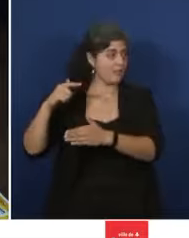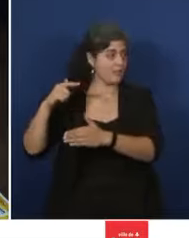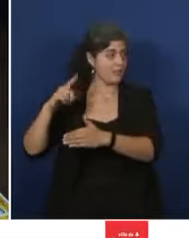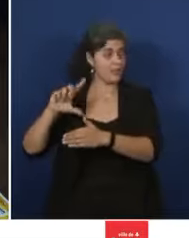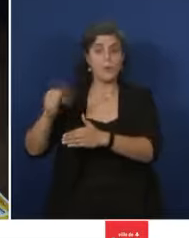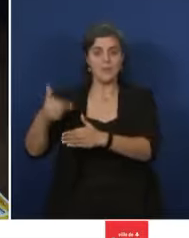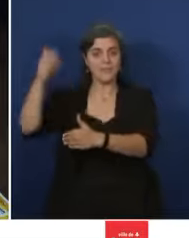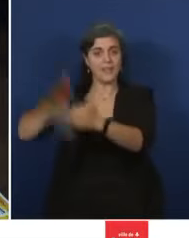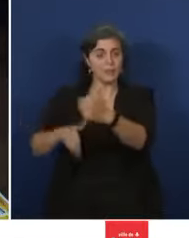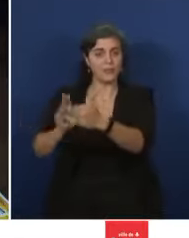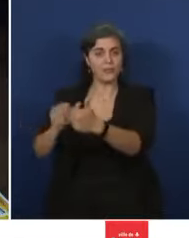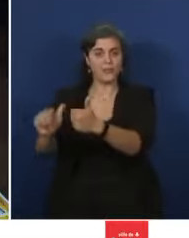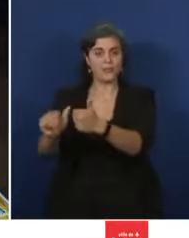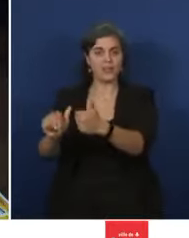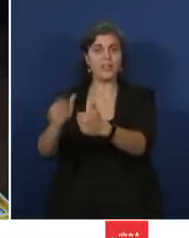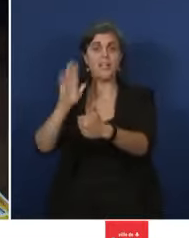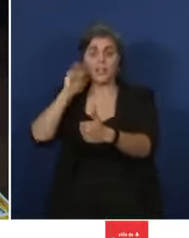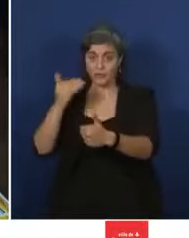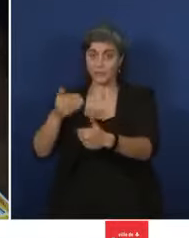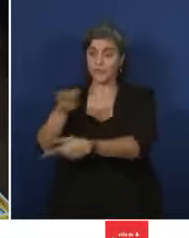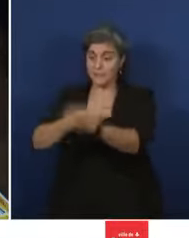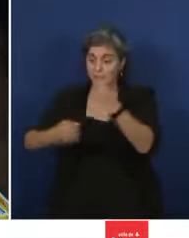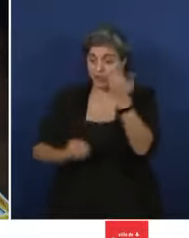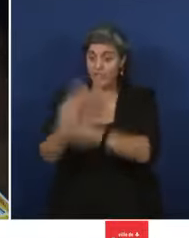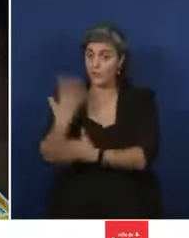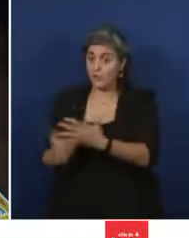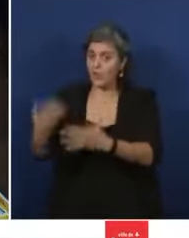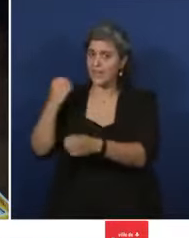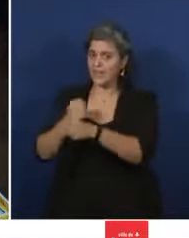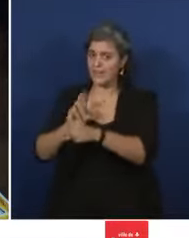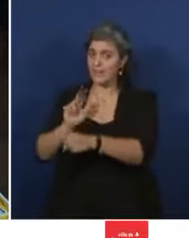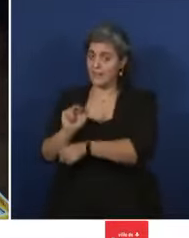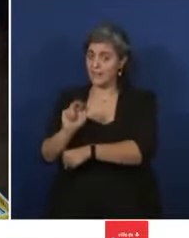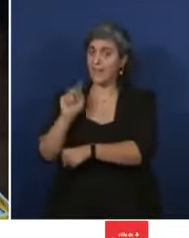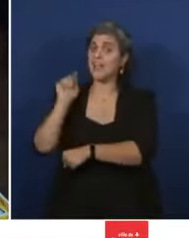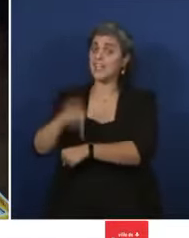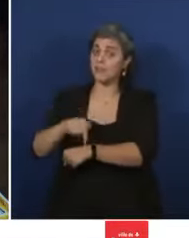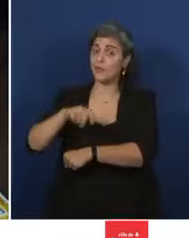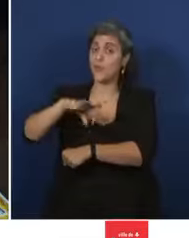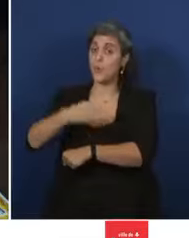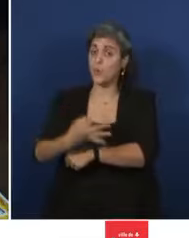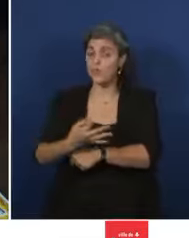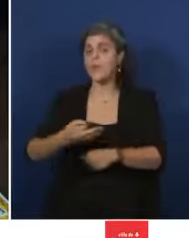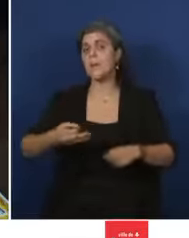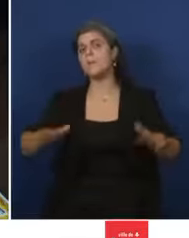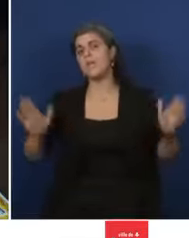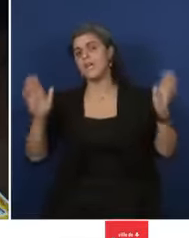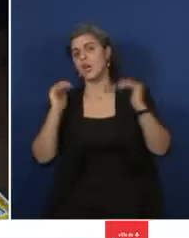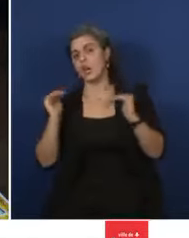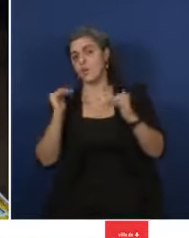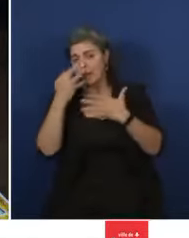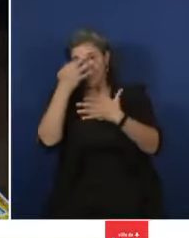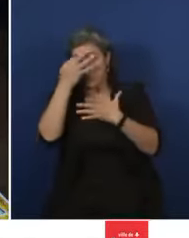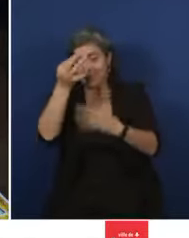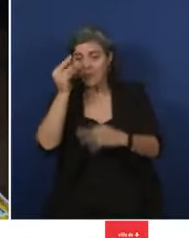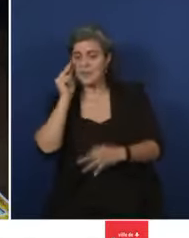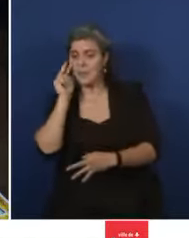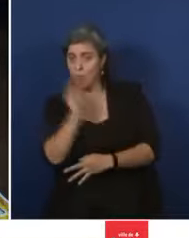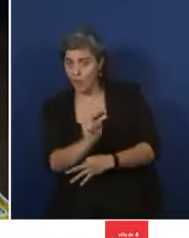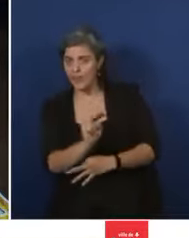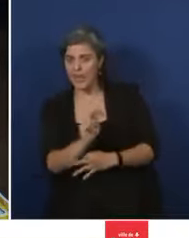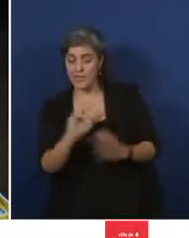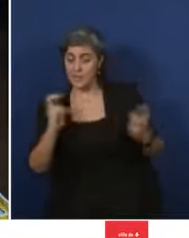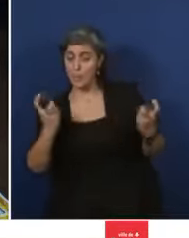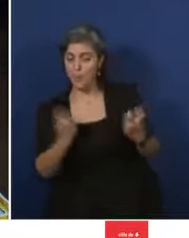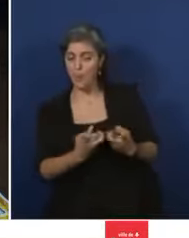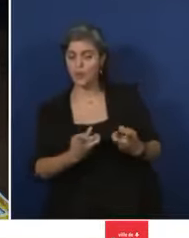ait effectivement un nouveau marché. Mais quand on regarde très précisément et quand on regarde les montants,